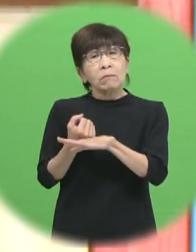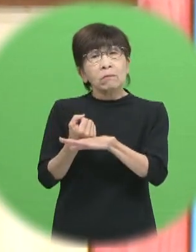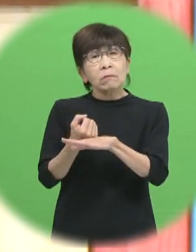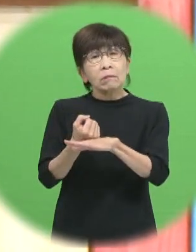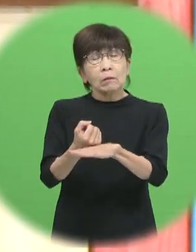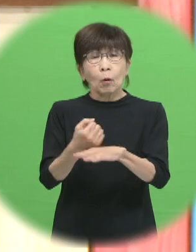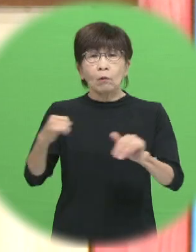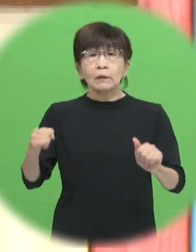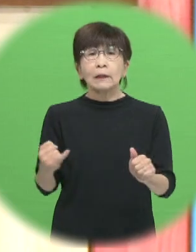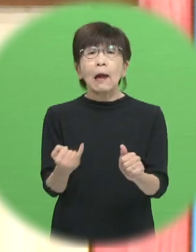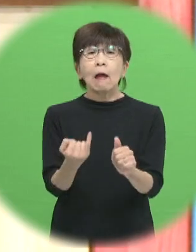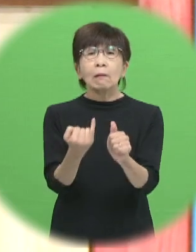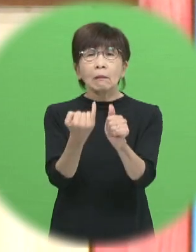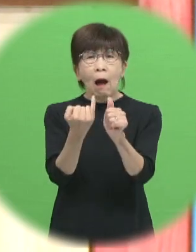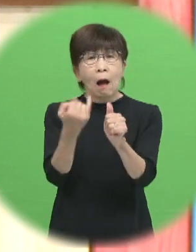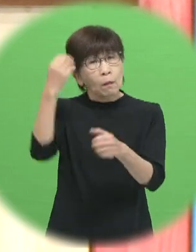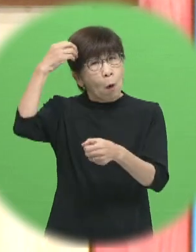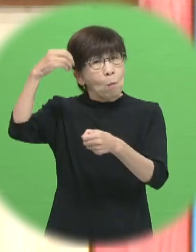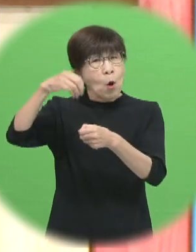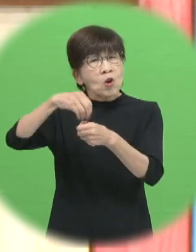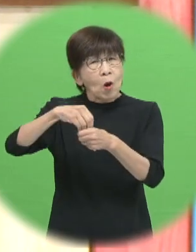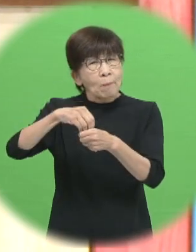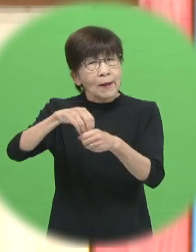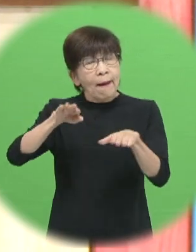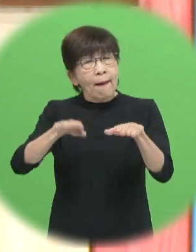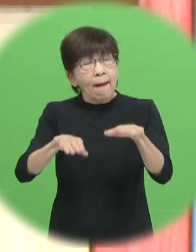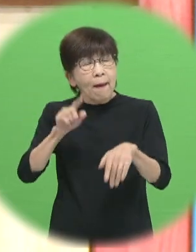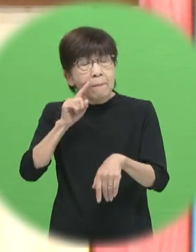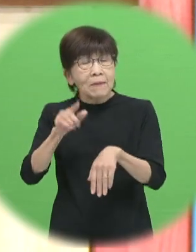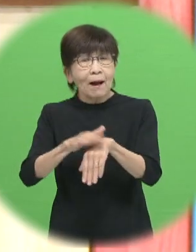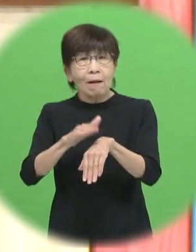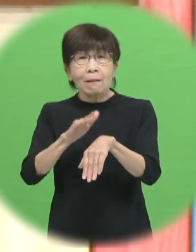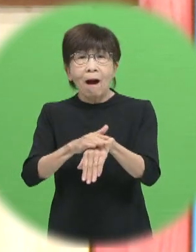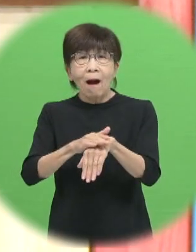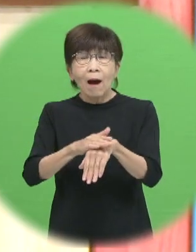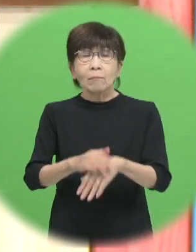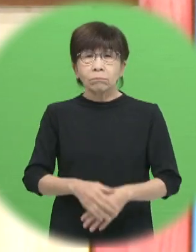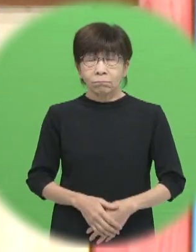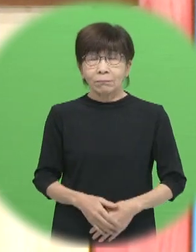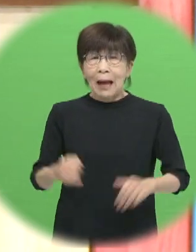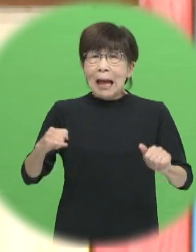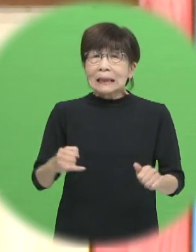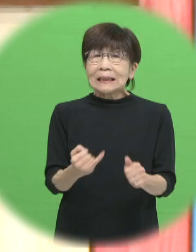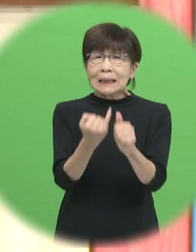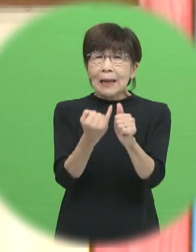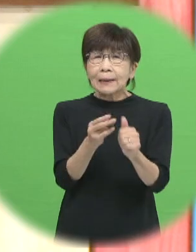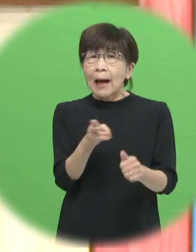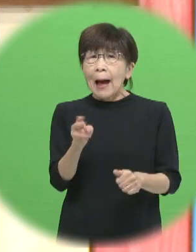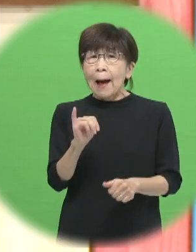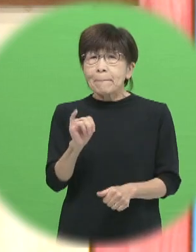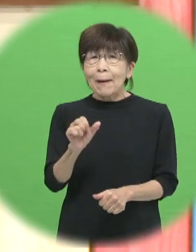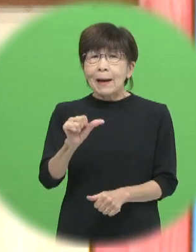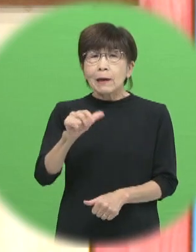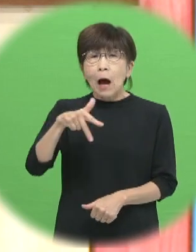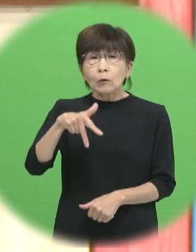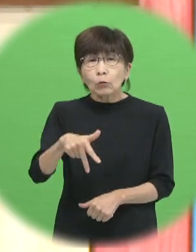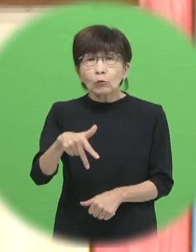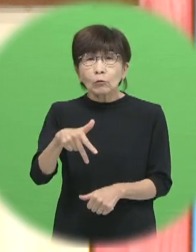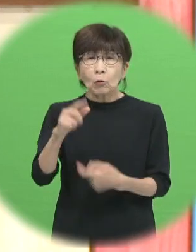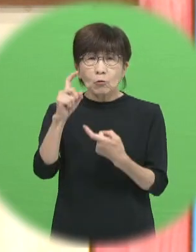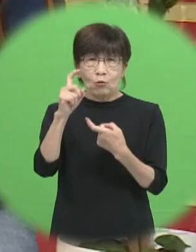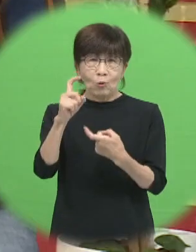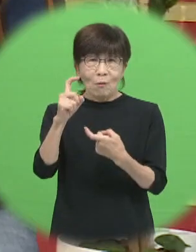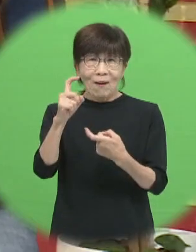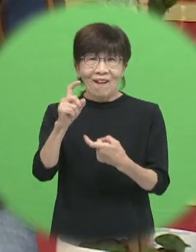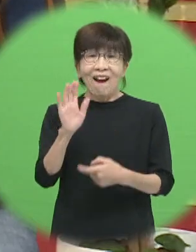ダーについての思い込みとか偏見ですね、これジェンダーバイアスというふうに言っています